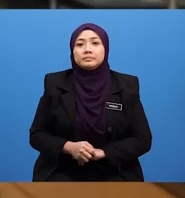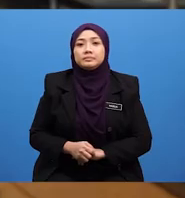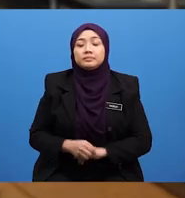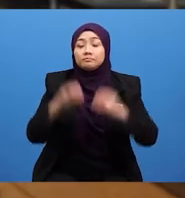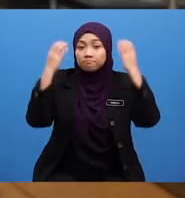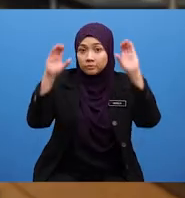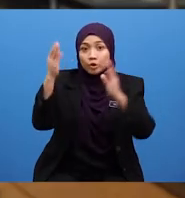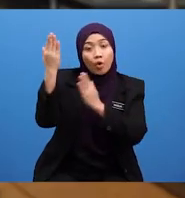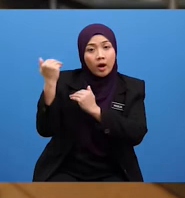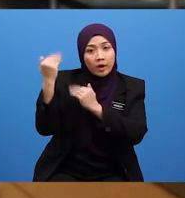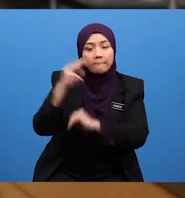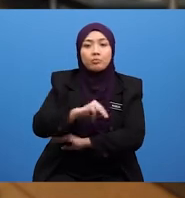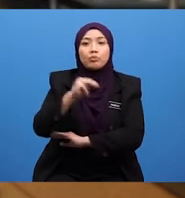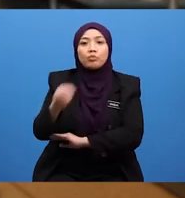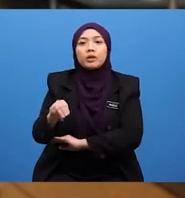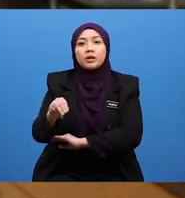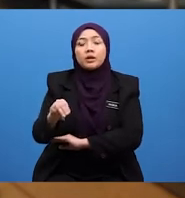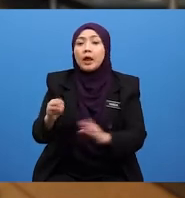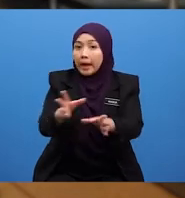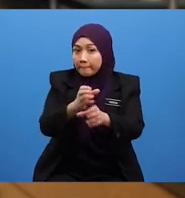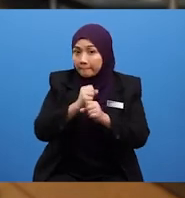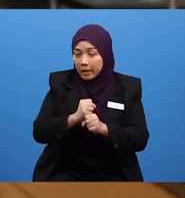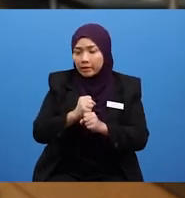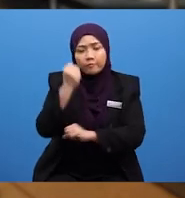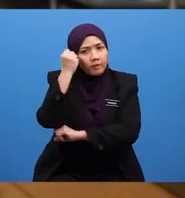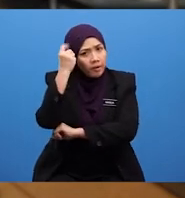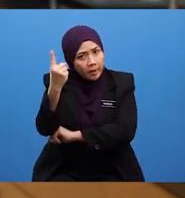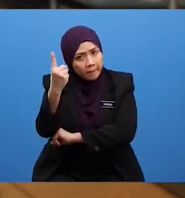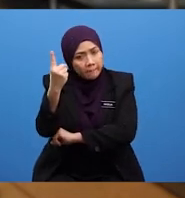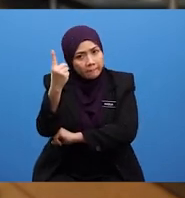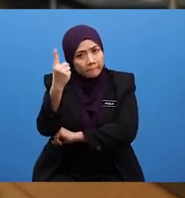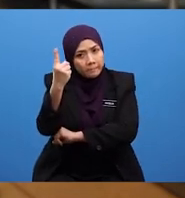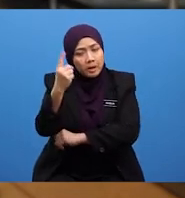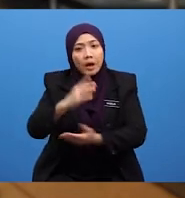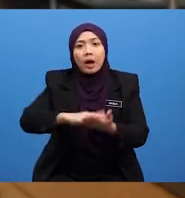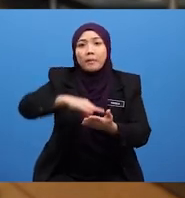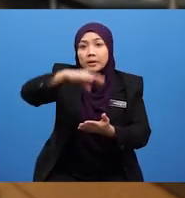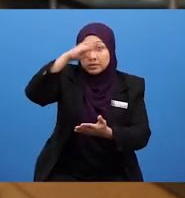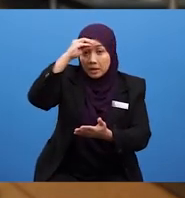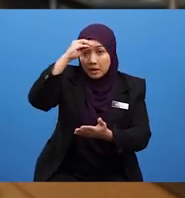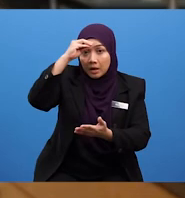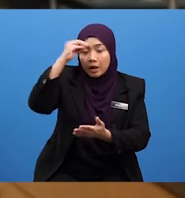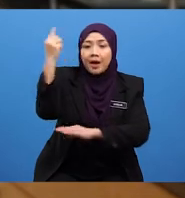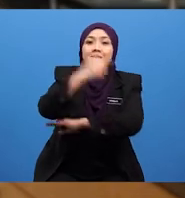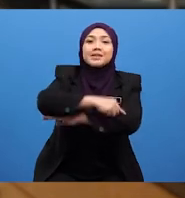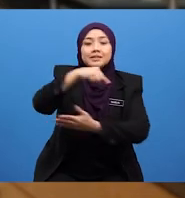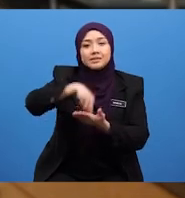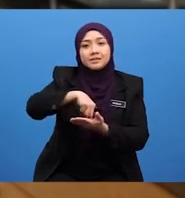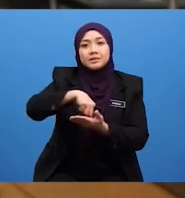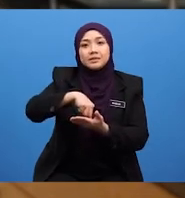Cikgu harap murid-murid dapat memahami sesi pembelajaran kita pada hari